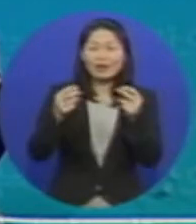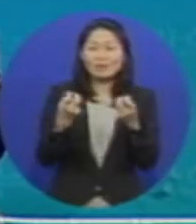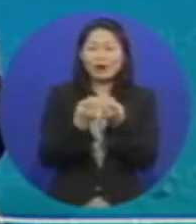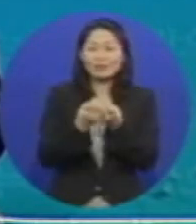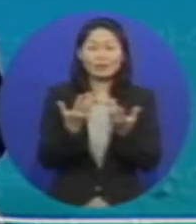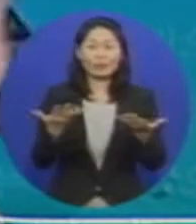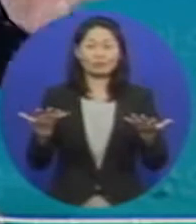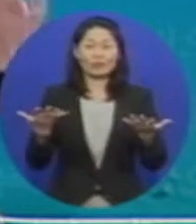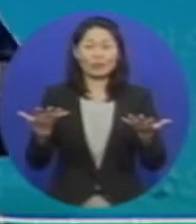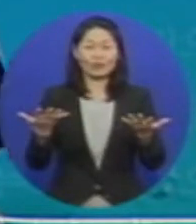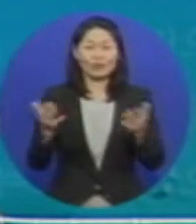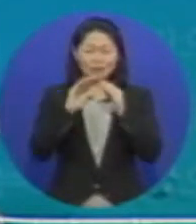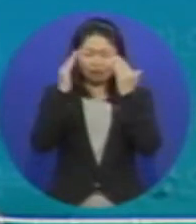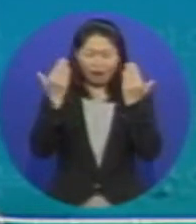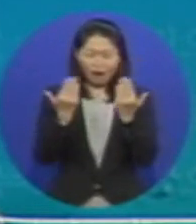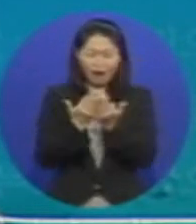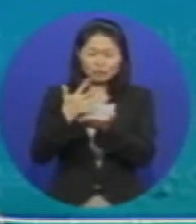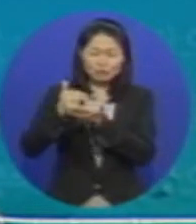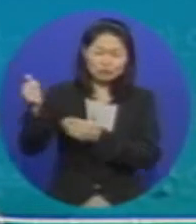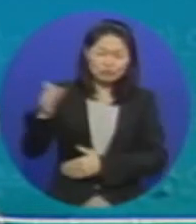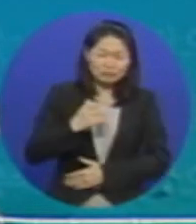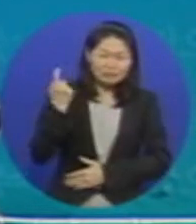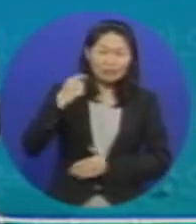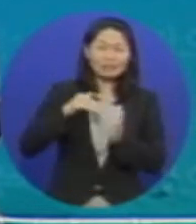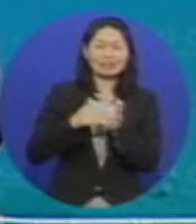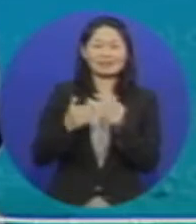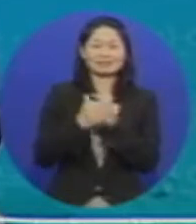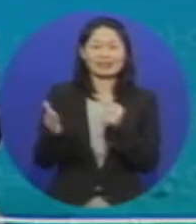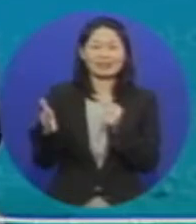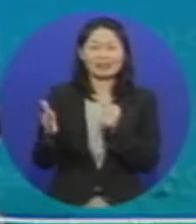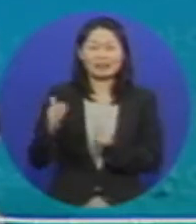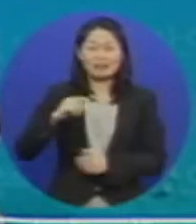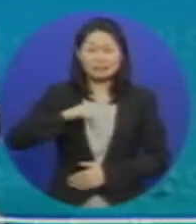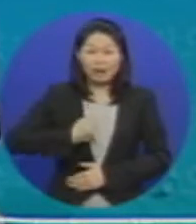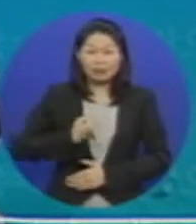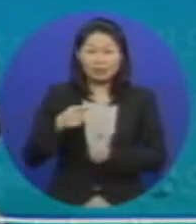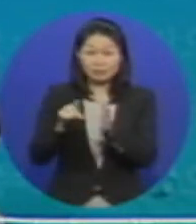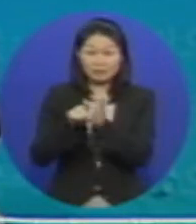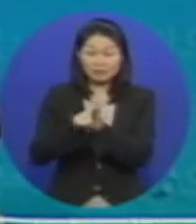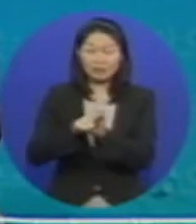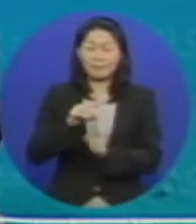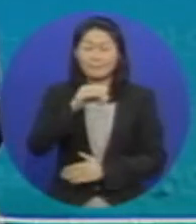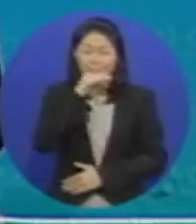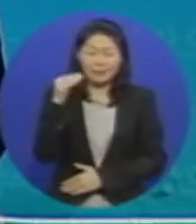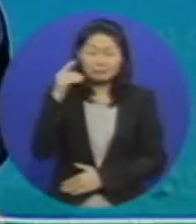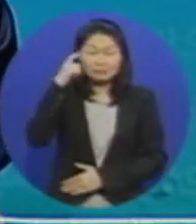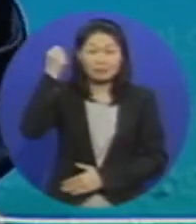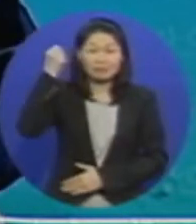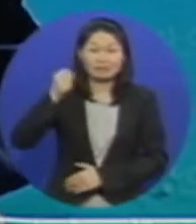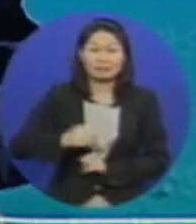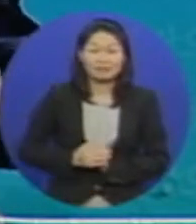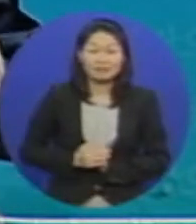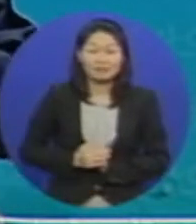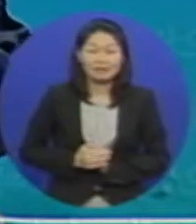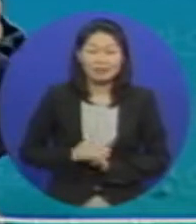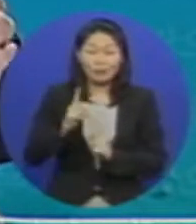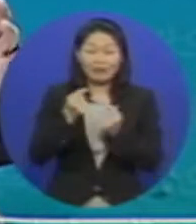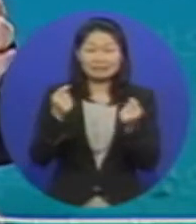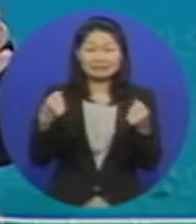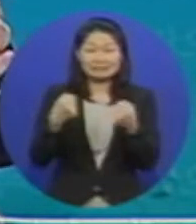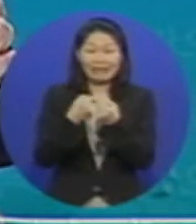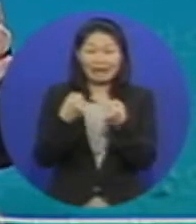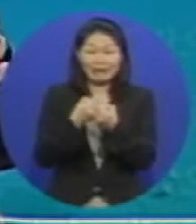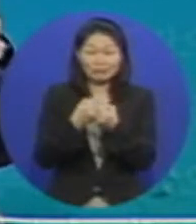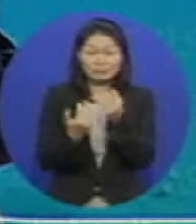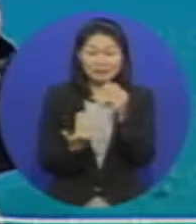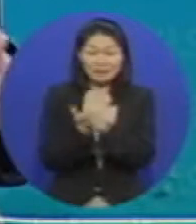다 주님으로부터 들어 때니까 다 자기가 믿는 게 올 테니까 이런 싸움이 벌어지게